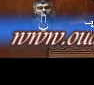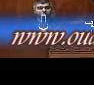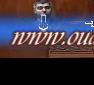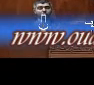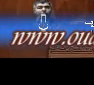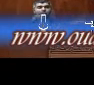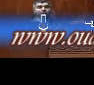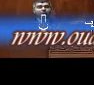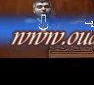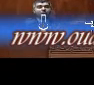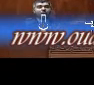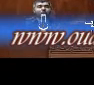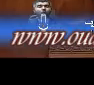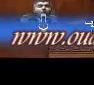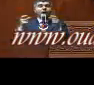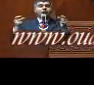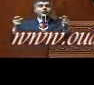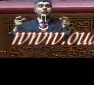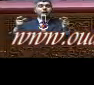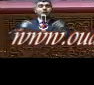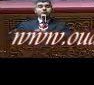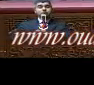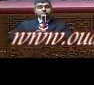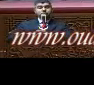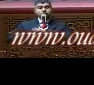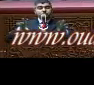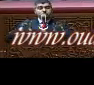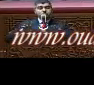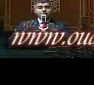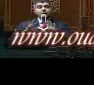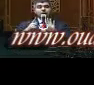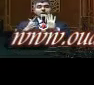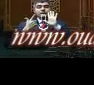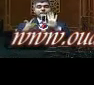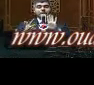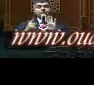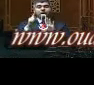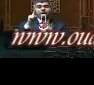يلي: توسيع تغطيتها لتشمل 701